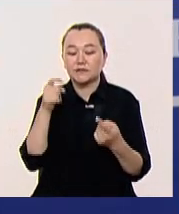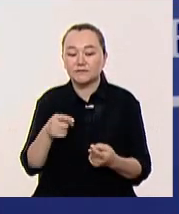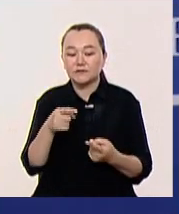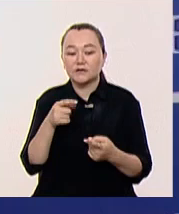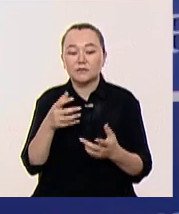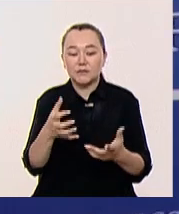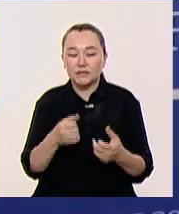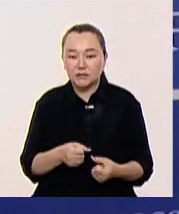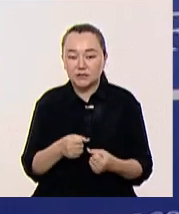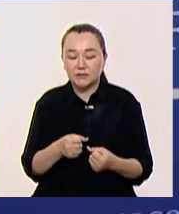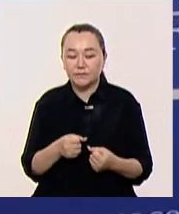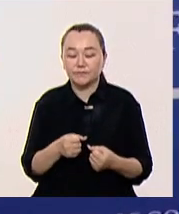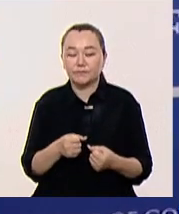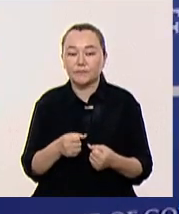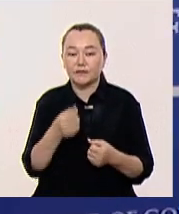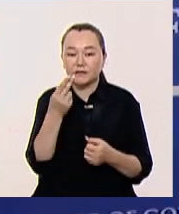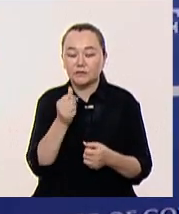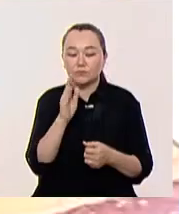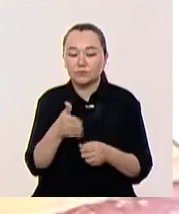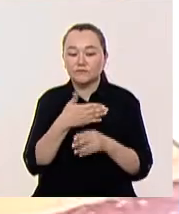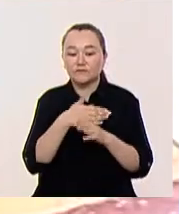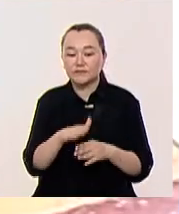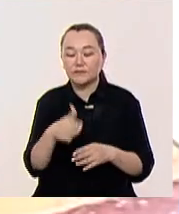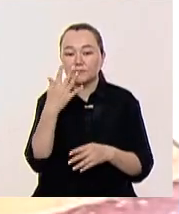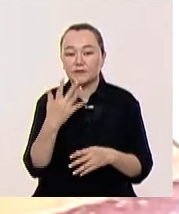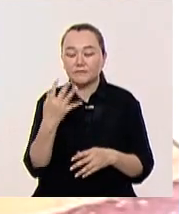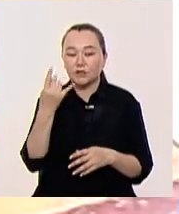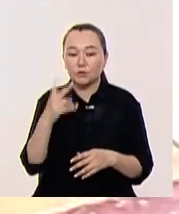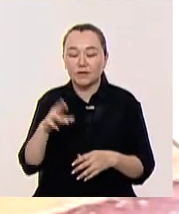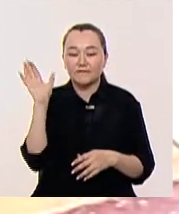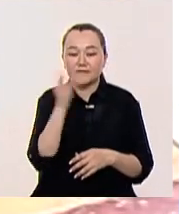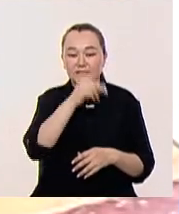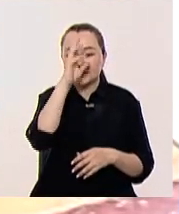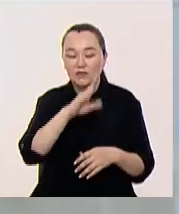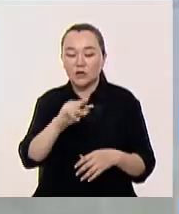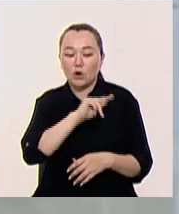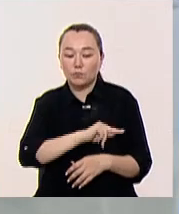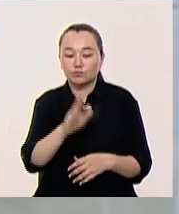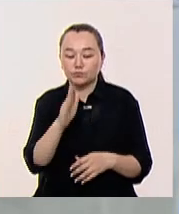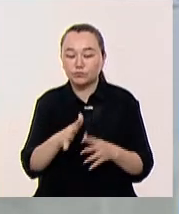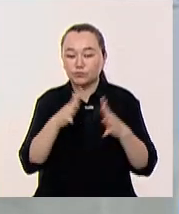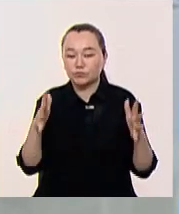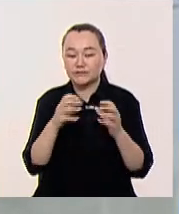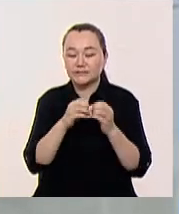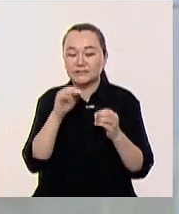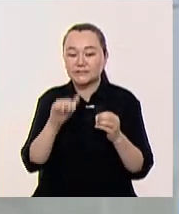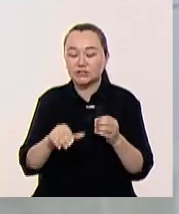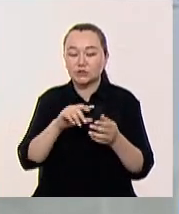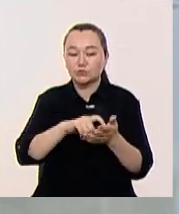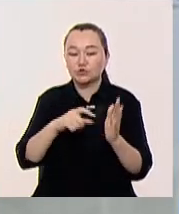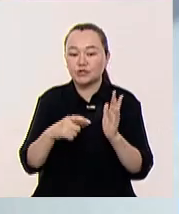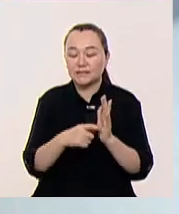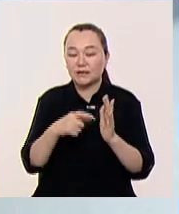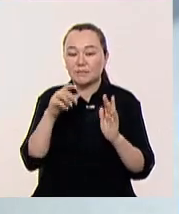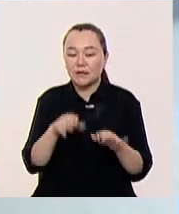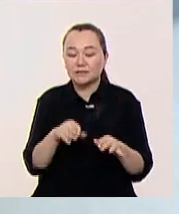постановление принято. Деньги будут выделены. 5 июня по всей стране работать будут более 10 тысяч участков. По словам